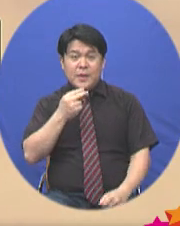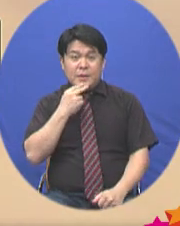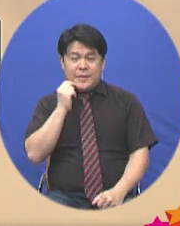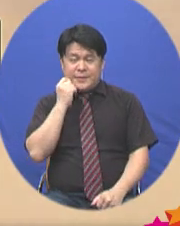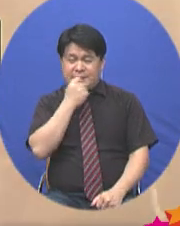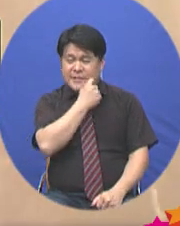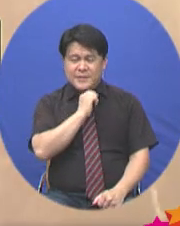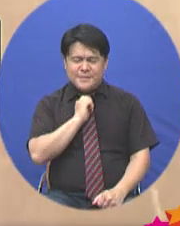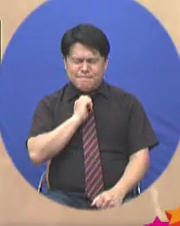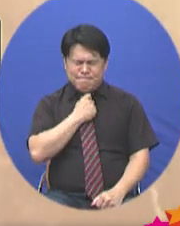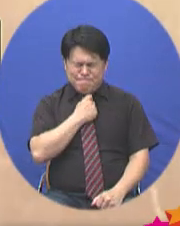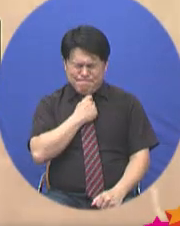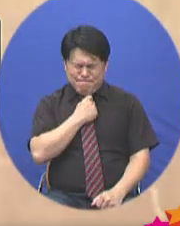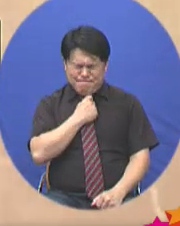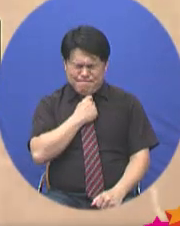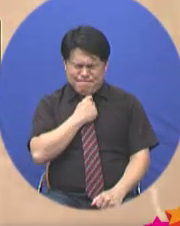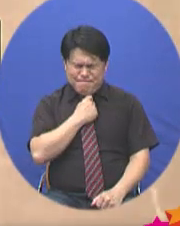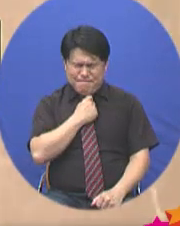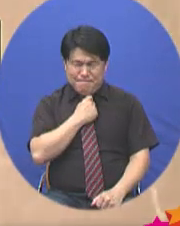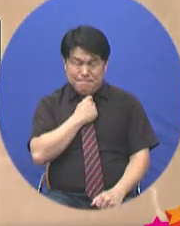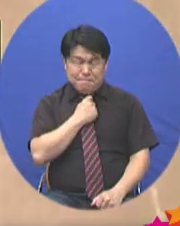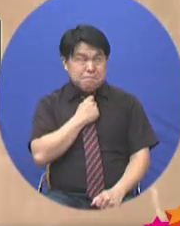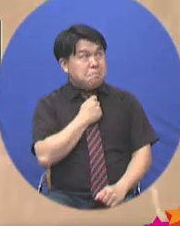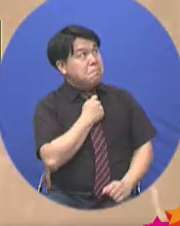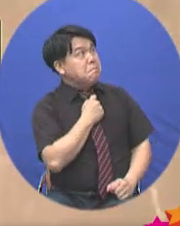그토록 꼭꼭 섬기면